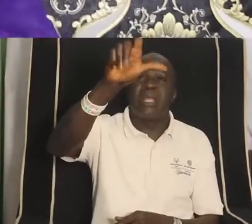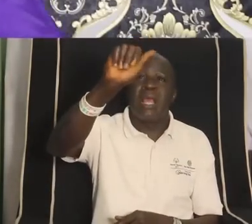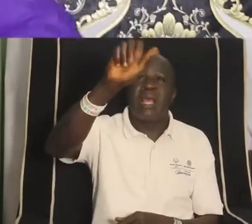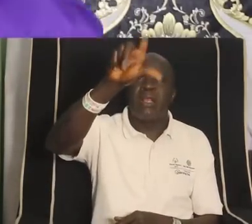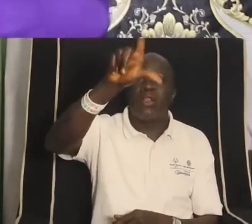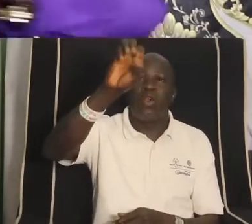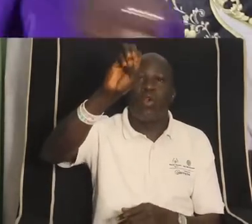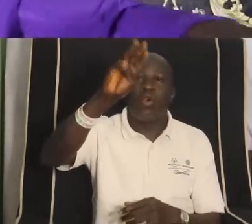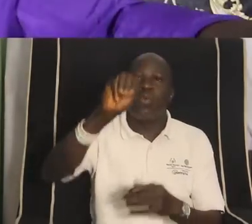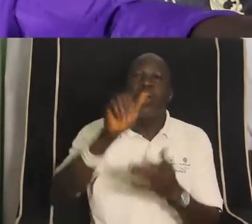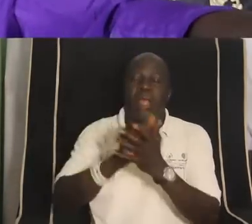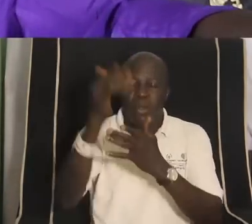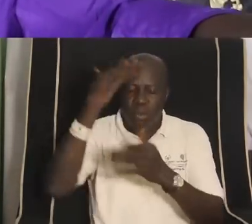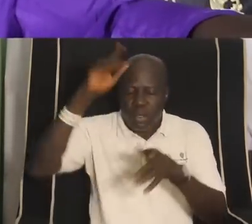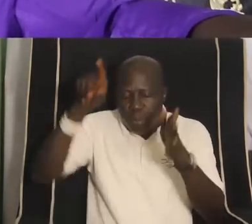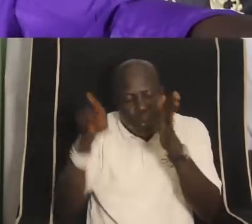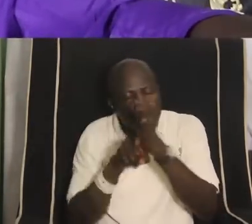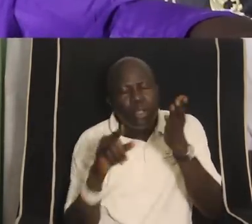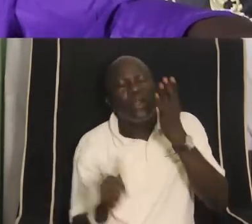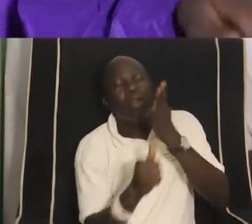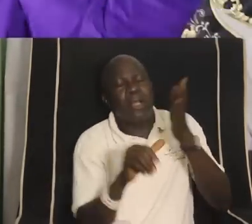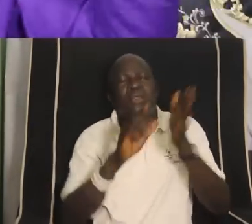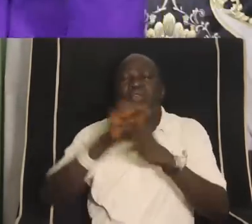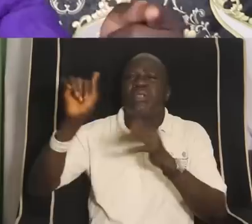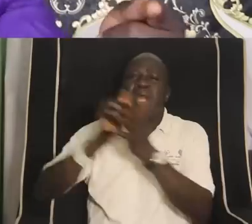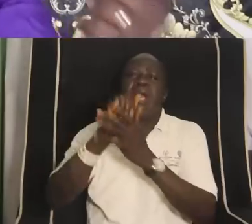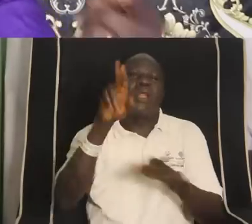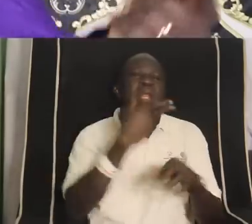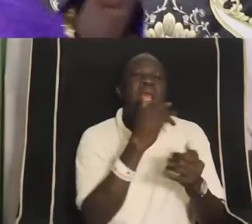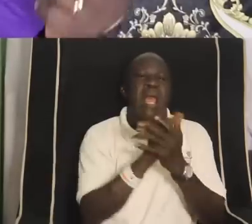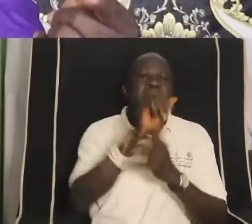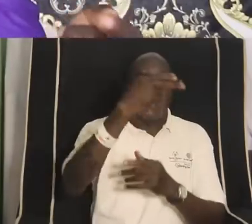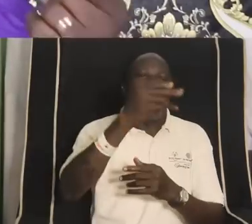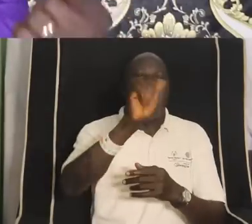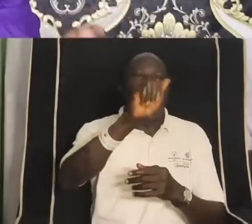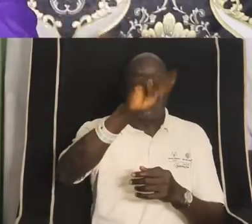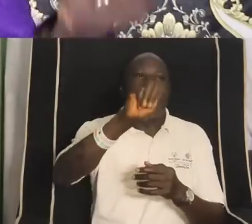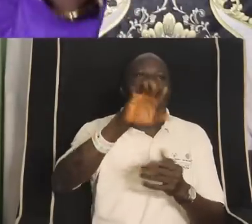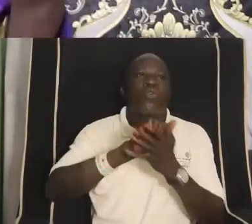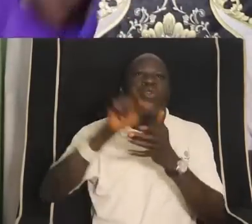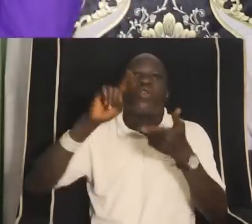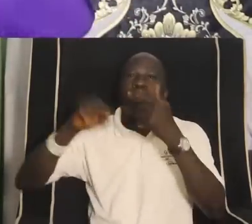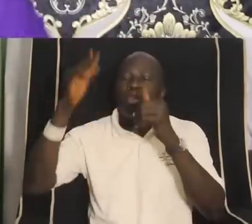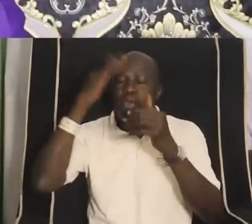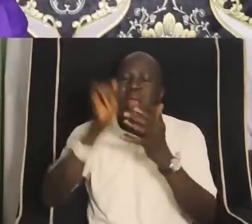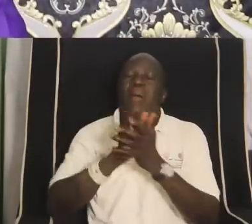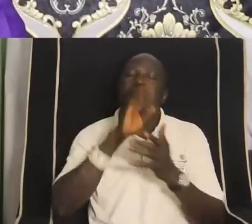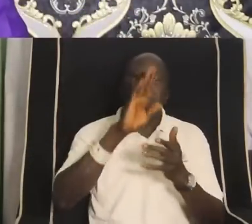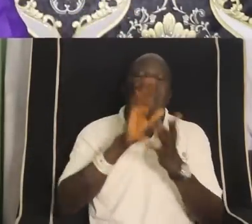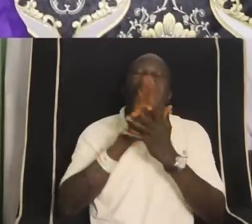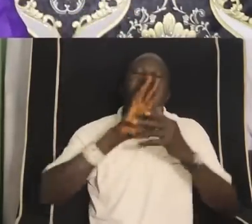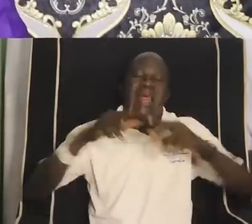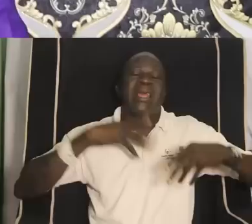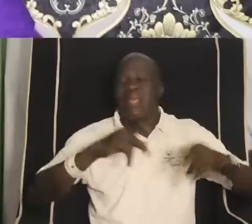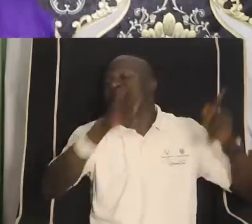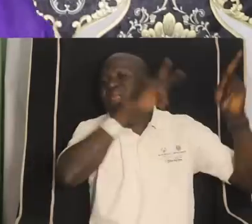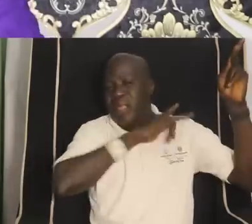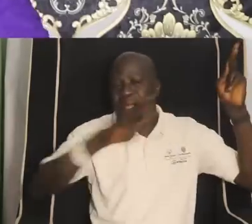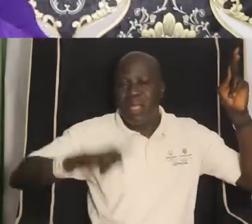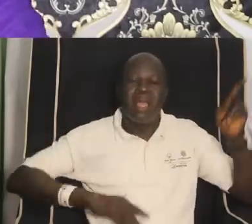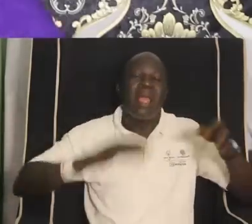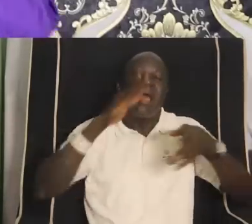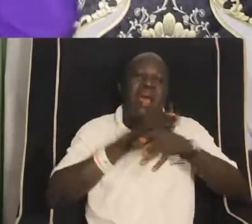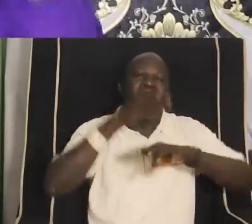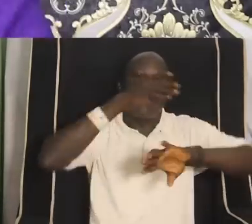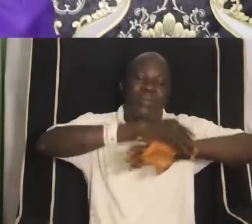ló jẹ́ sí Amori. He was younger brother to Amnon. Amori ni olómi ló yẹ kó jẹ́ gẹ́gẹ́ bí ọba. Lẹ́yìn